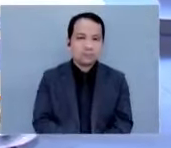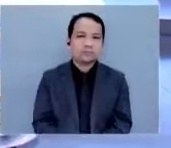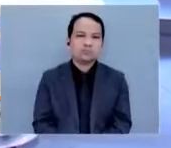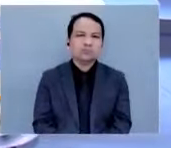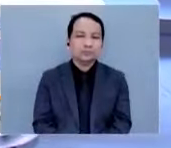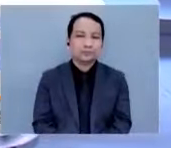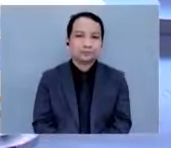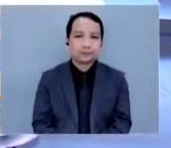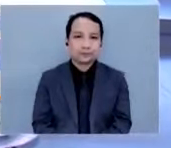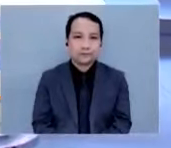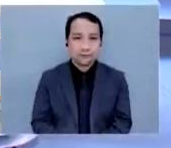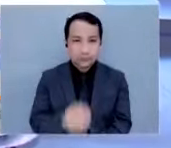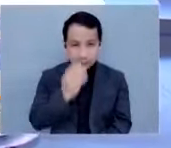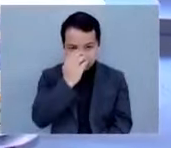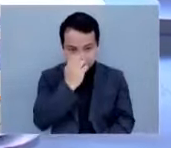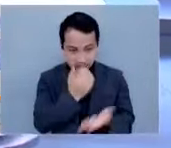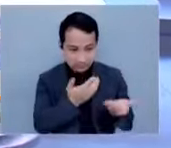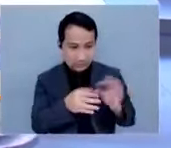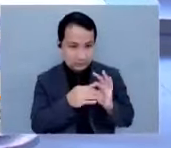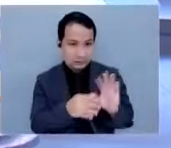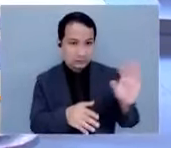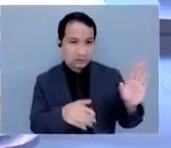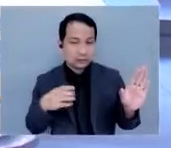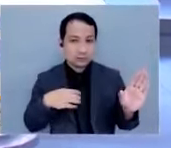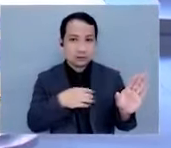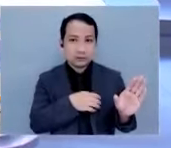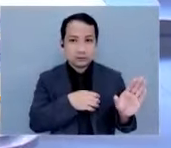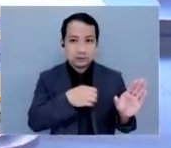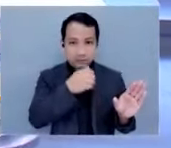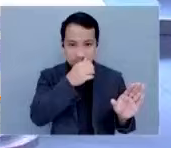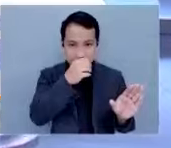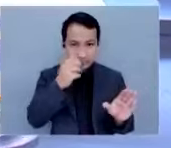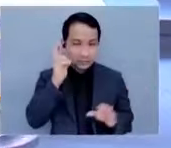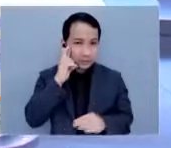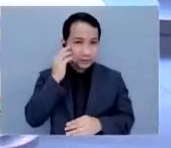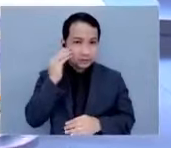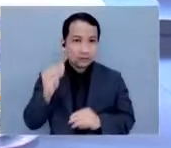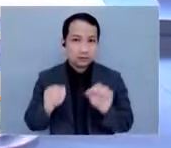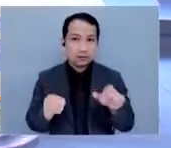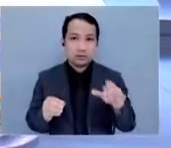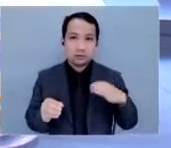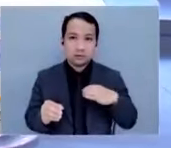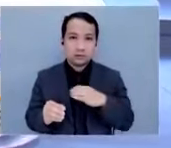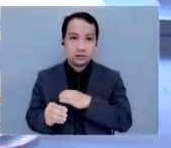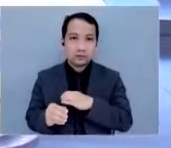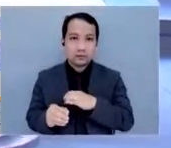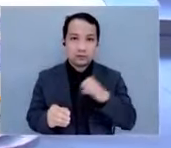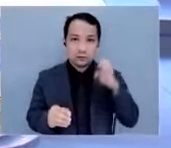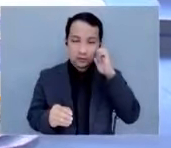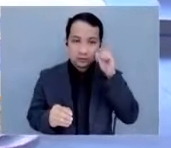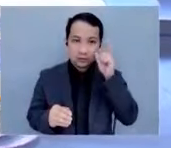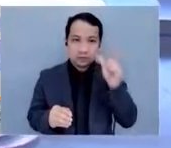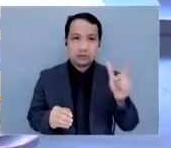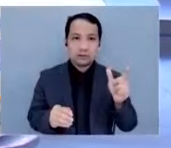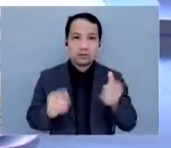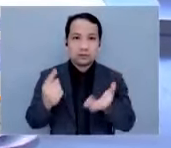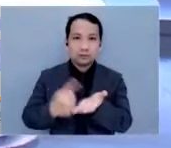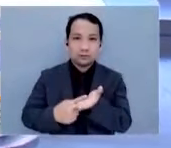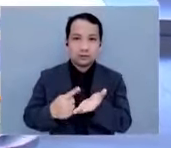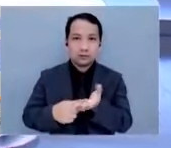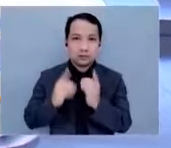Mainit naman na naging sagutan ni Congressman Rodante Marcoleta at Congressman Elsa Lagman sa pagdinig ng divorce